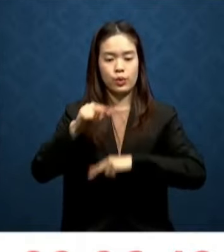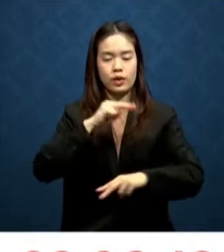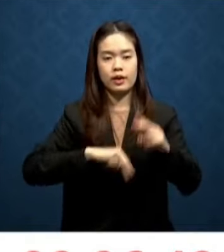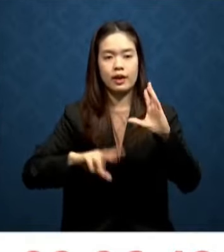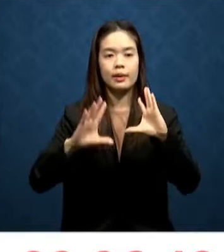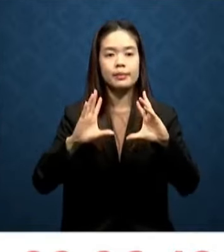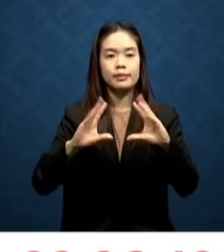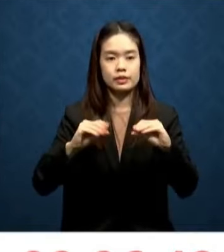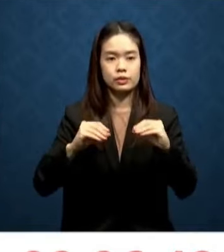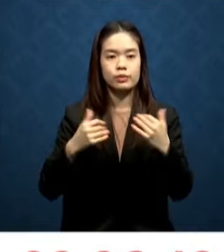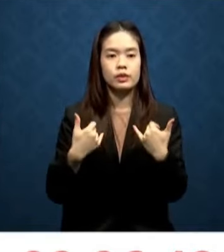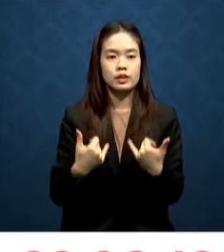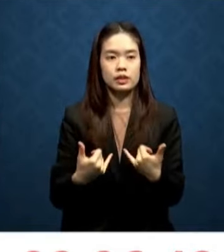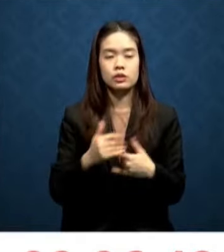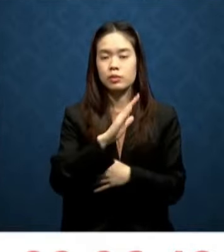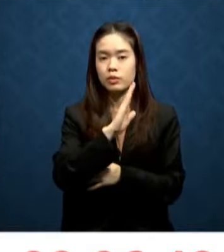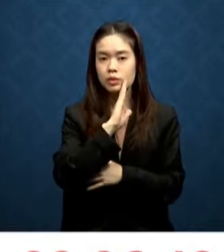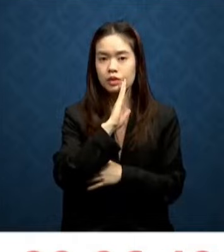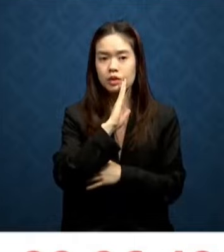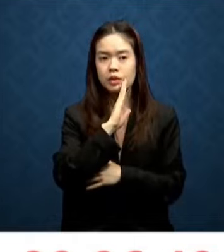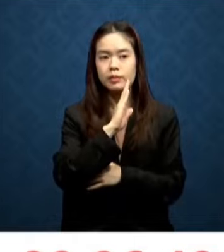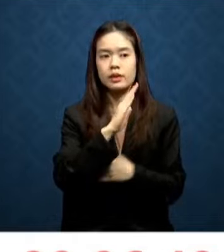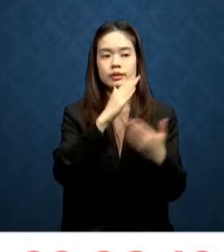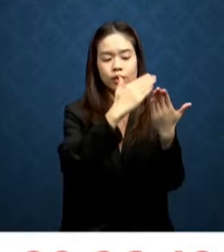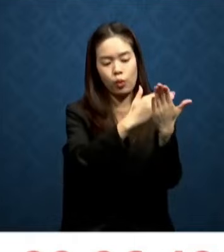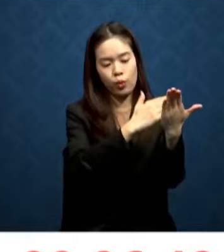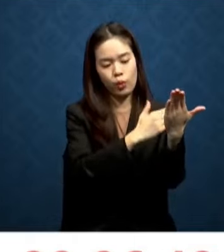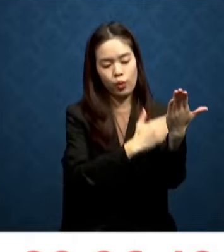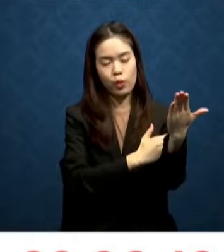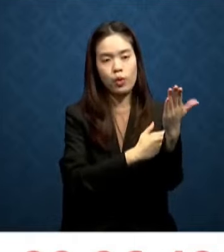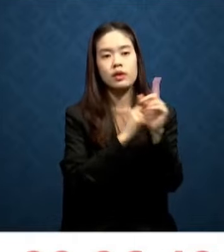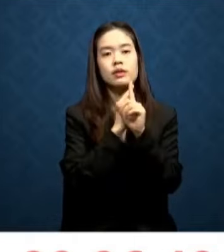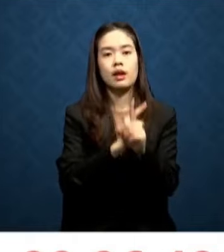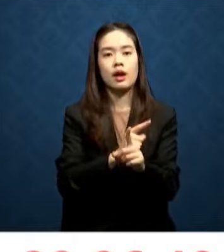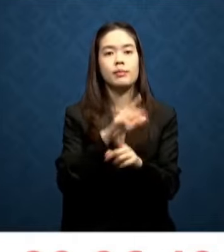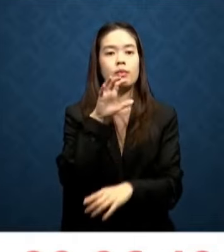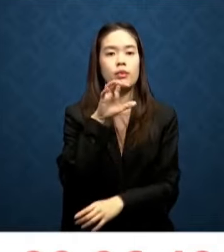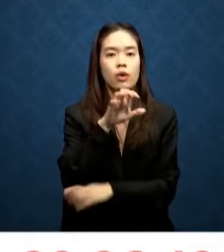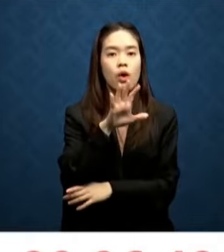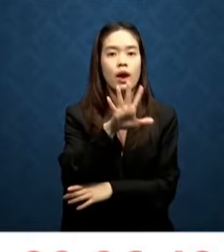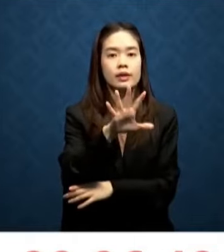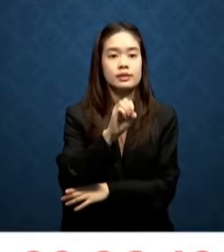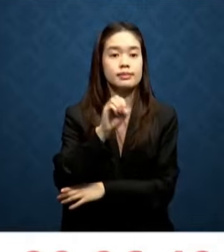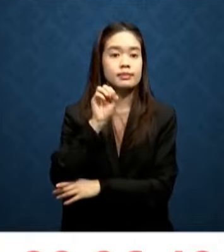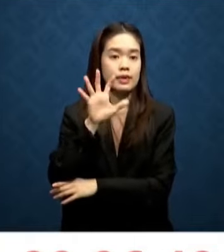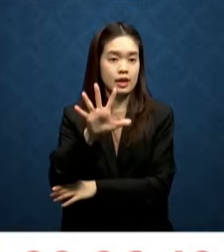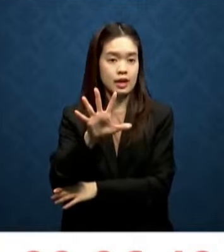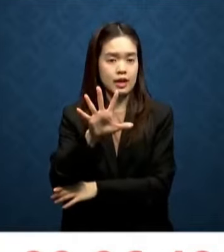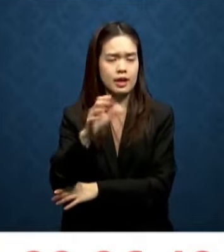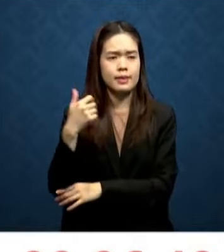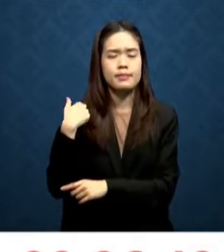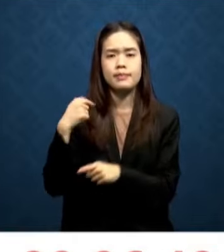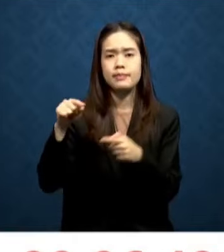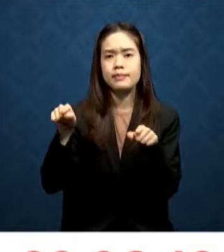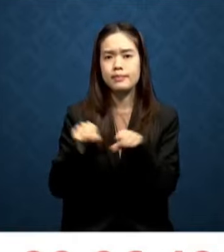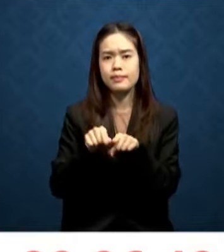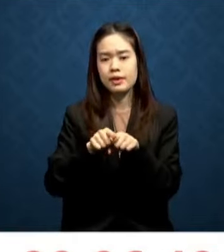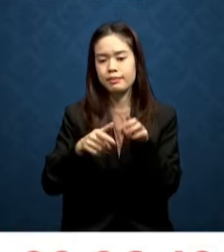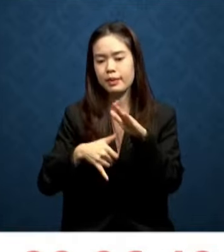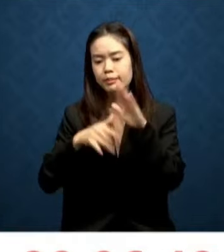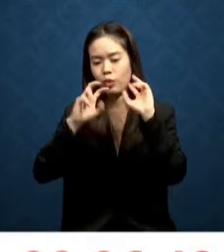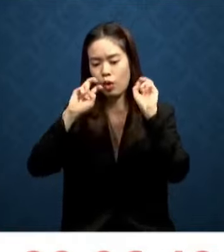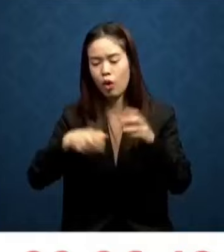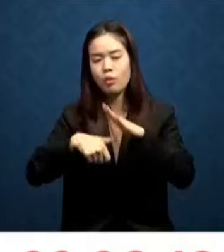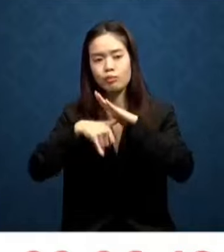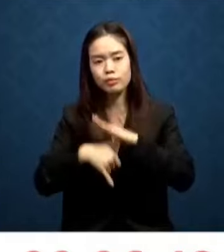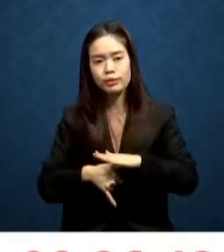ายจะต้องตามข้อ55นะครับท่านประธานจะต้องไม่ส่อเสียดหรือเสียดสีหรือด้อยค่าไอ้ค